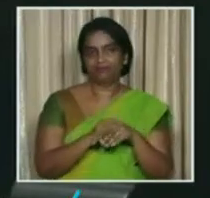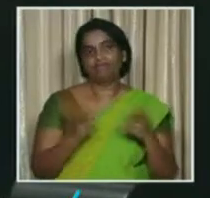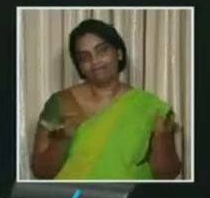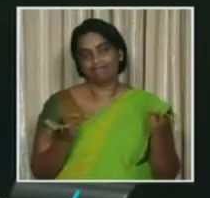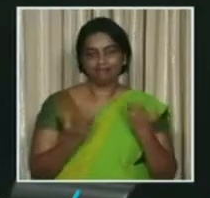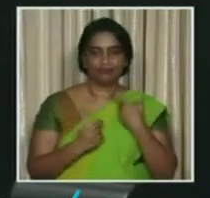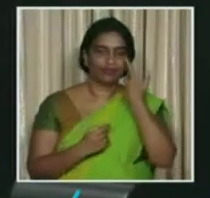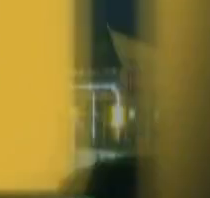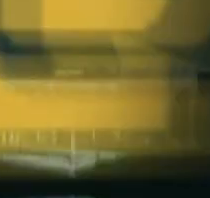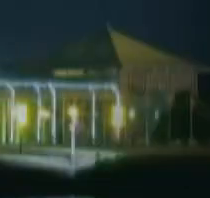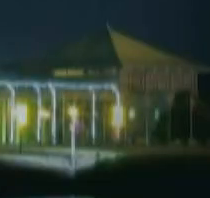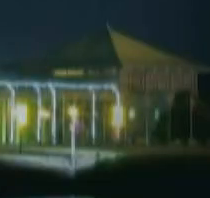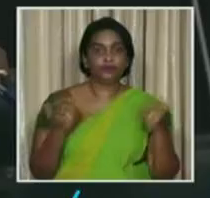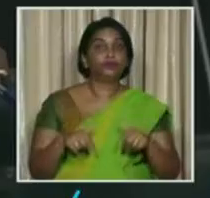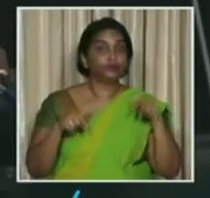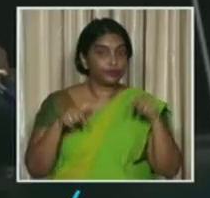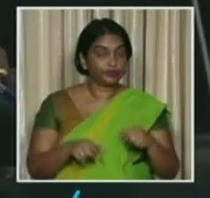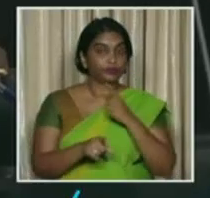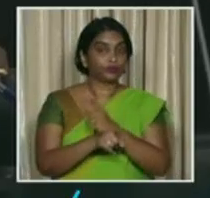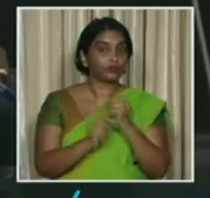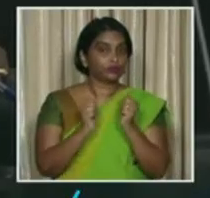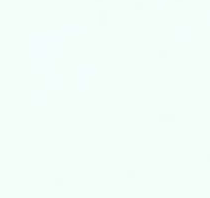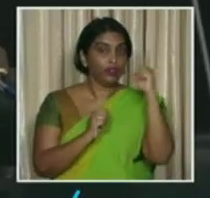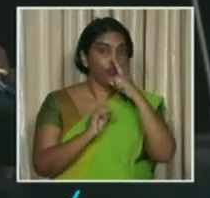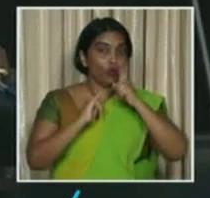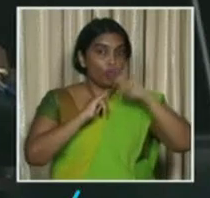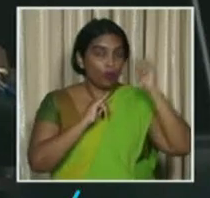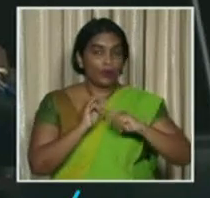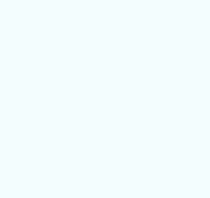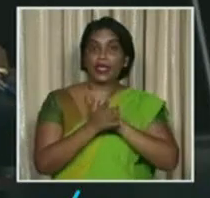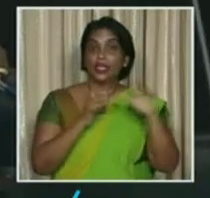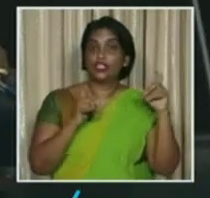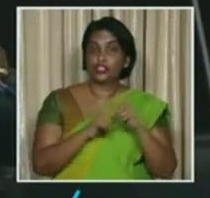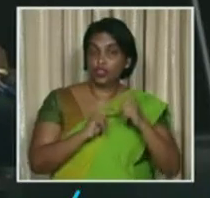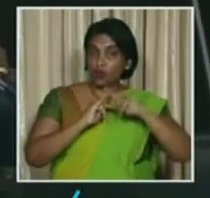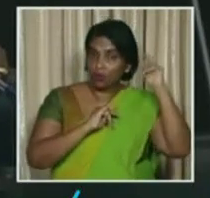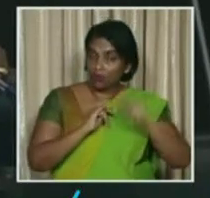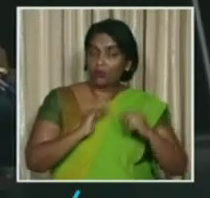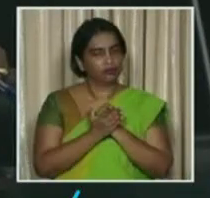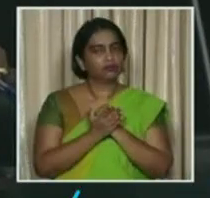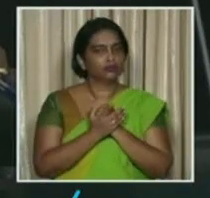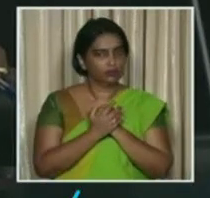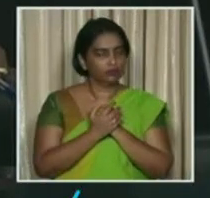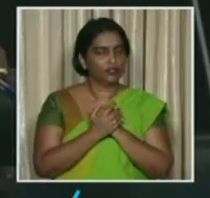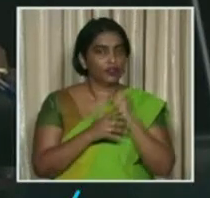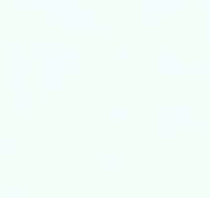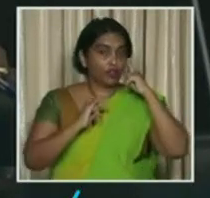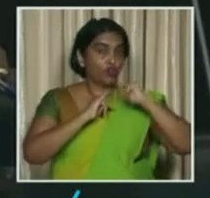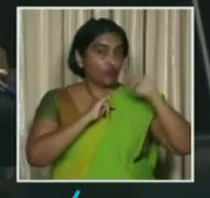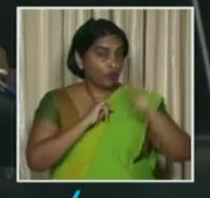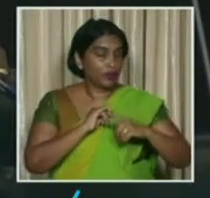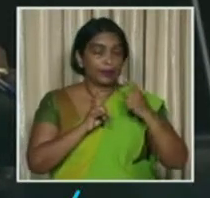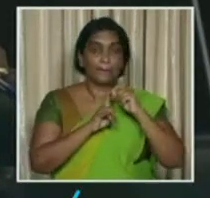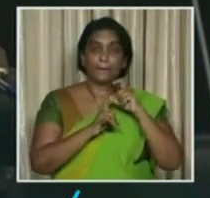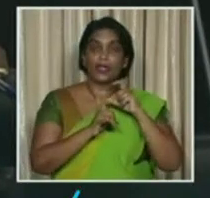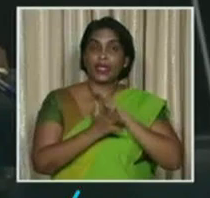ගැනත් මගේ කනගාටුව ප්‍රකාශ කරනවා. දින කටයුතු ප්‍රථම උපාධිවල පශ්චාත් උපාධිවල ඒ වගේම සියලු විභාගවල ප්‍රථම උපාධි විභාගවලත්